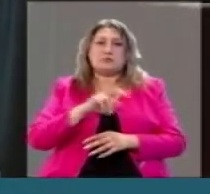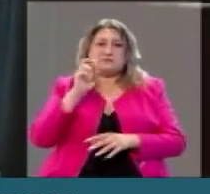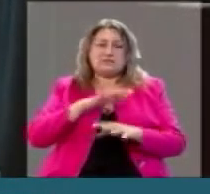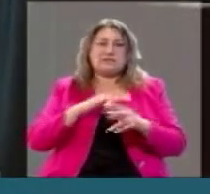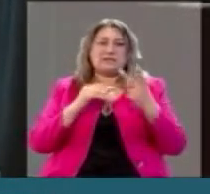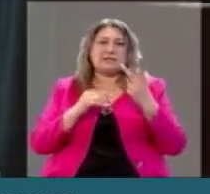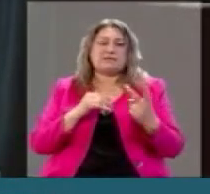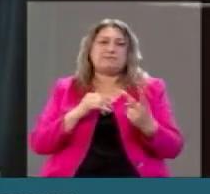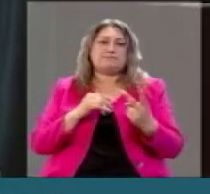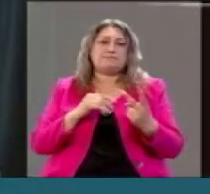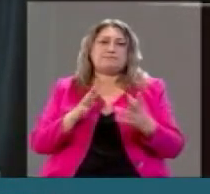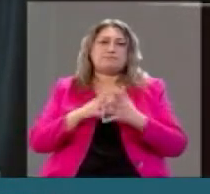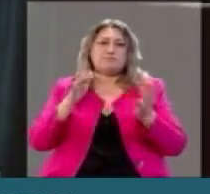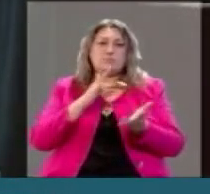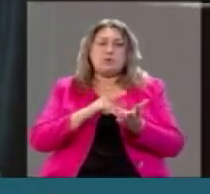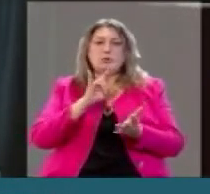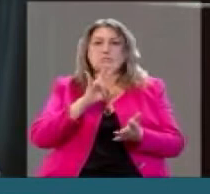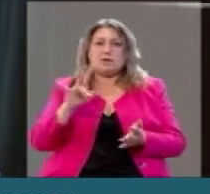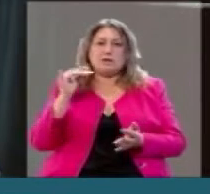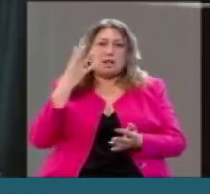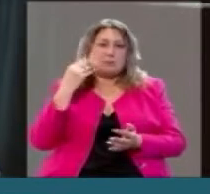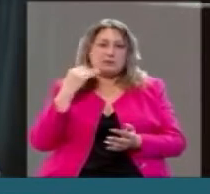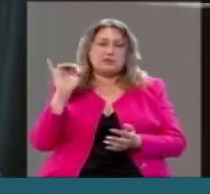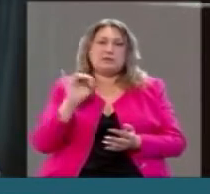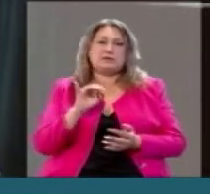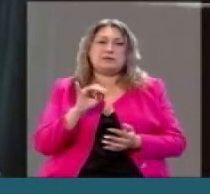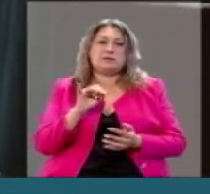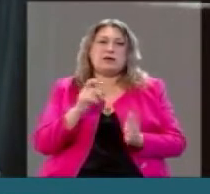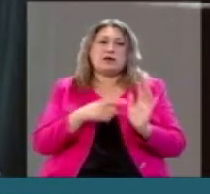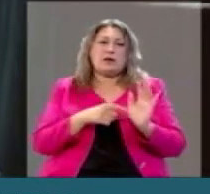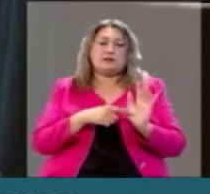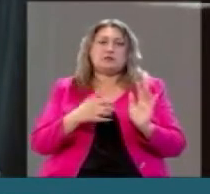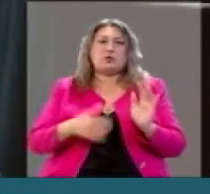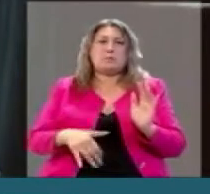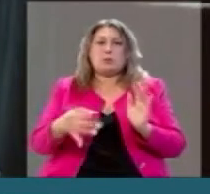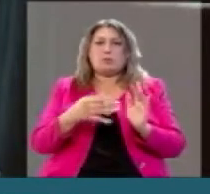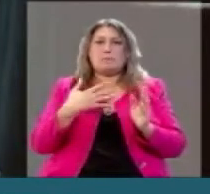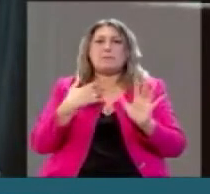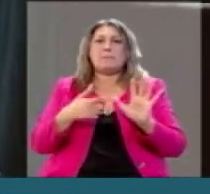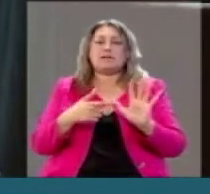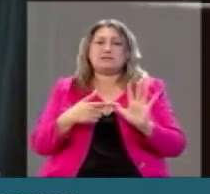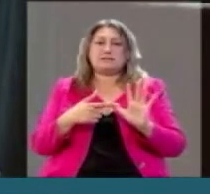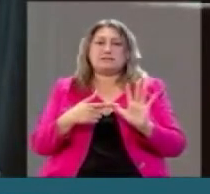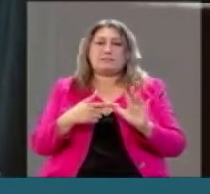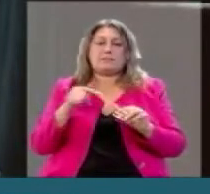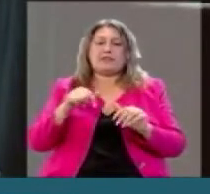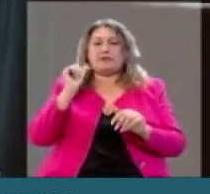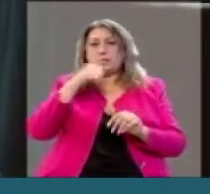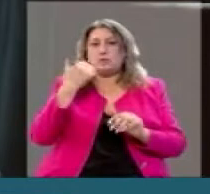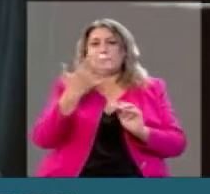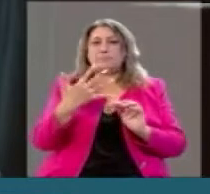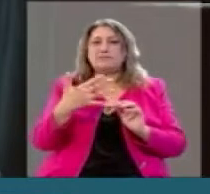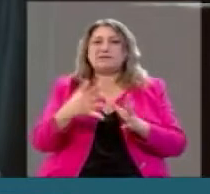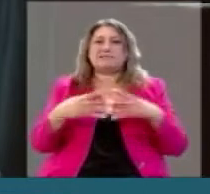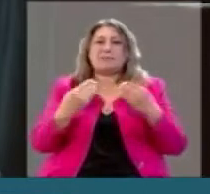Это два больших города Нур-Султан и Алматы и Карагандинской и Жамбылской области. Мы пятые. В этом году 50